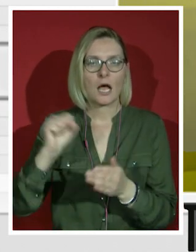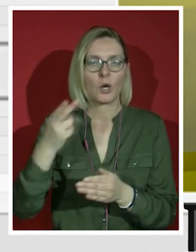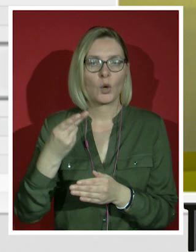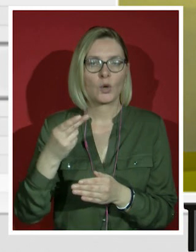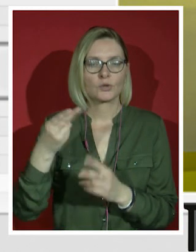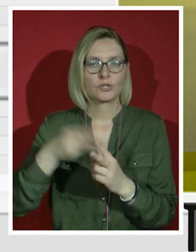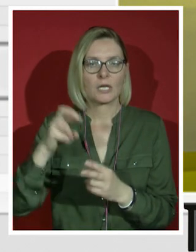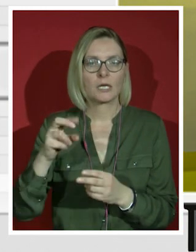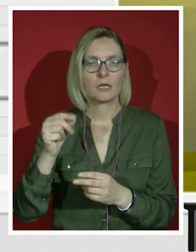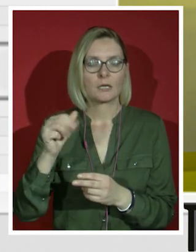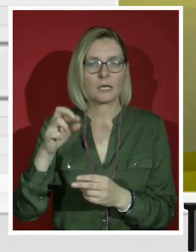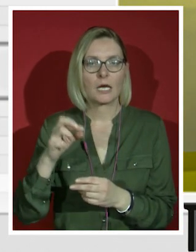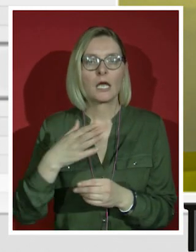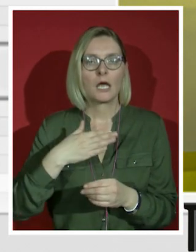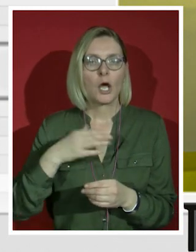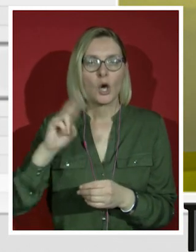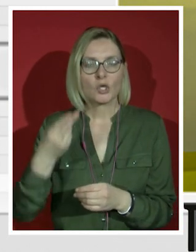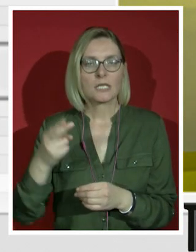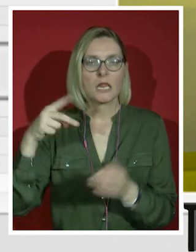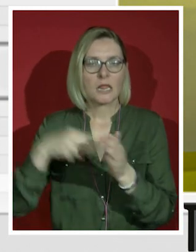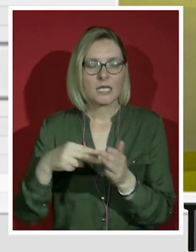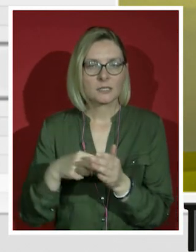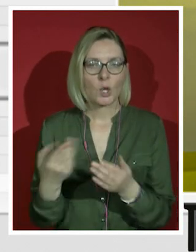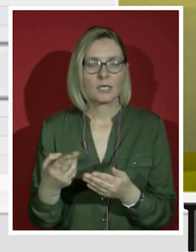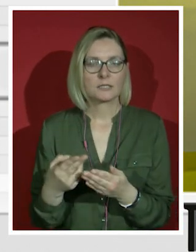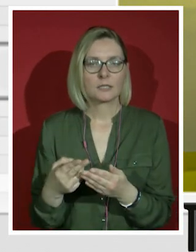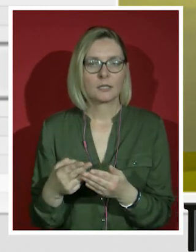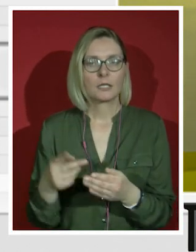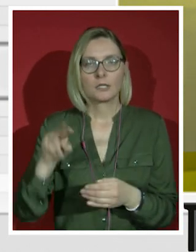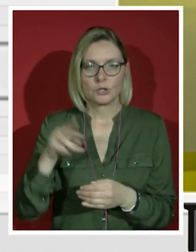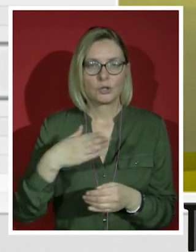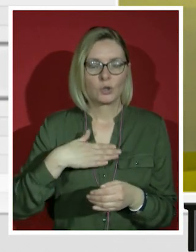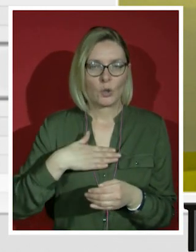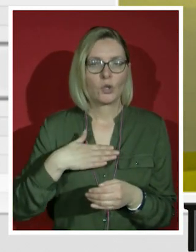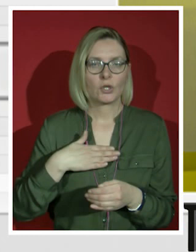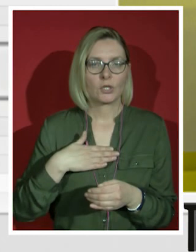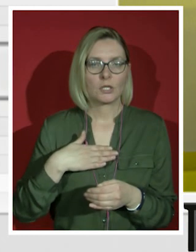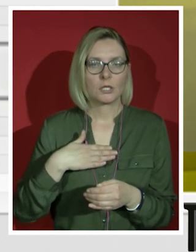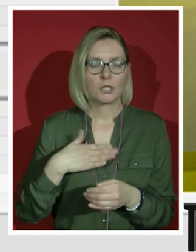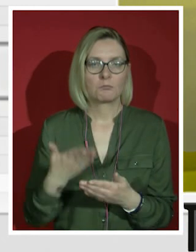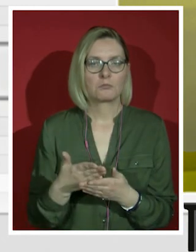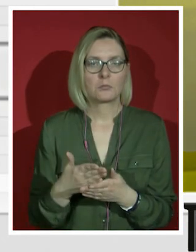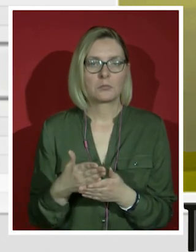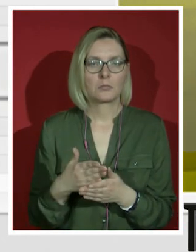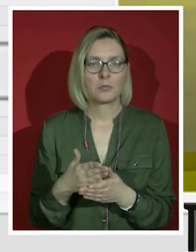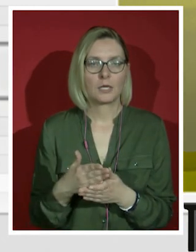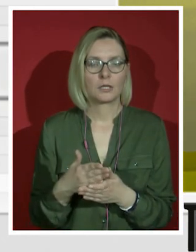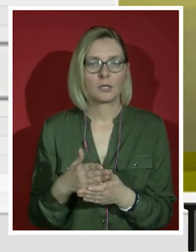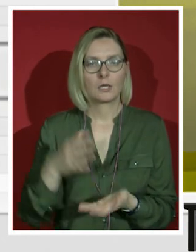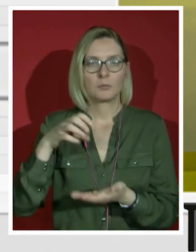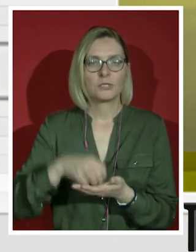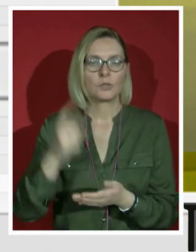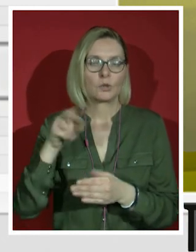има многу пчелари, Косел, Лесковец како најблиски населени места до Охрид и так. Нормално